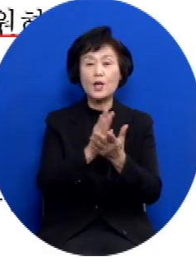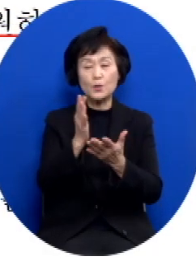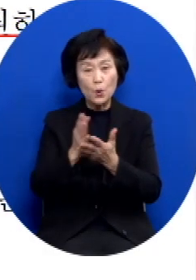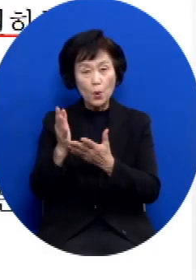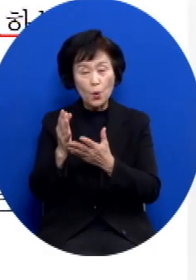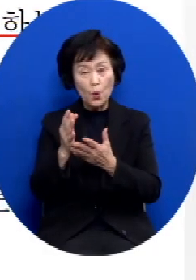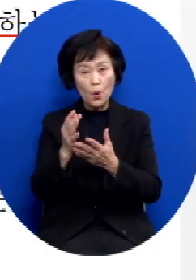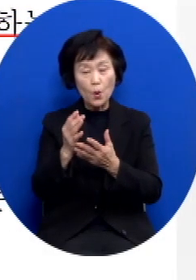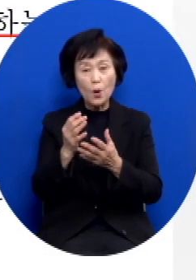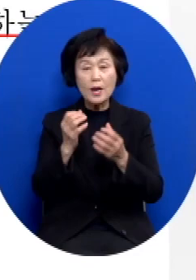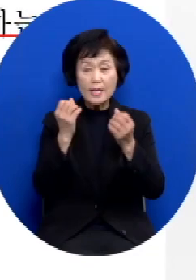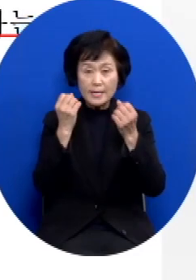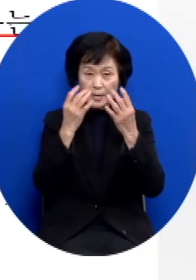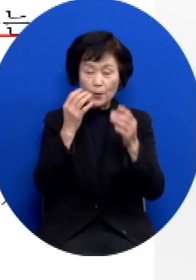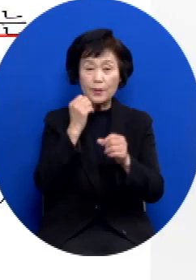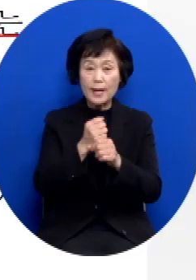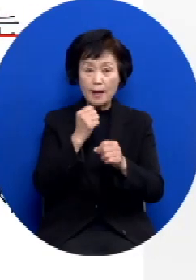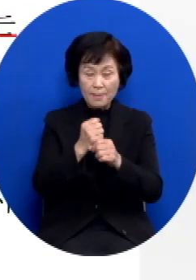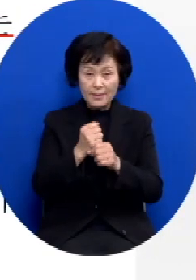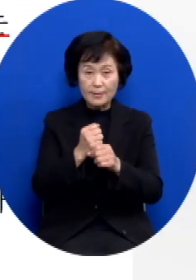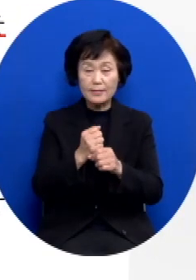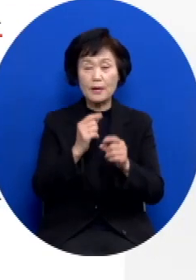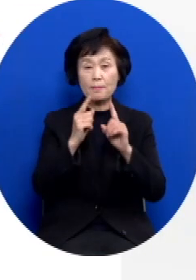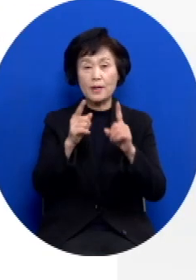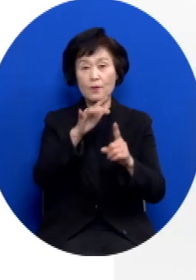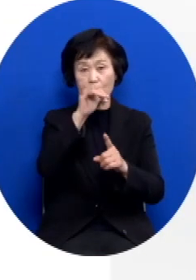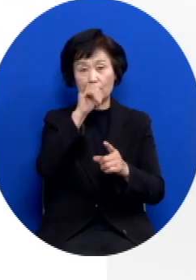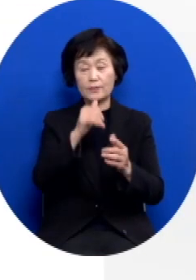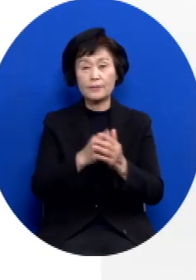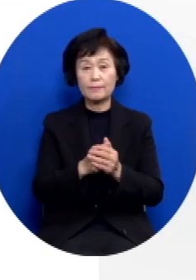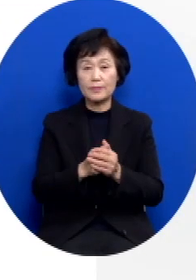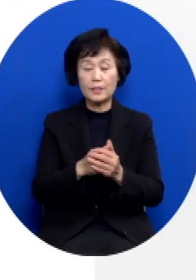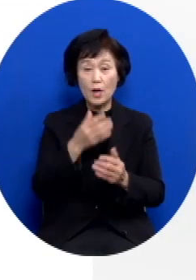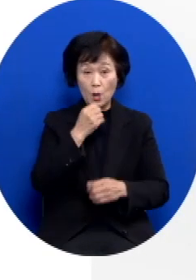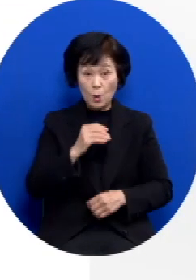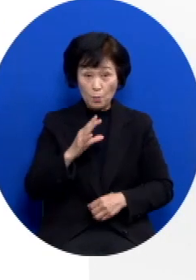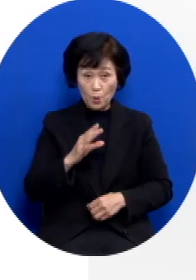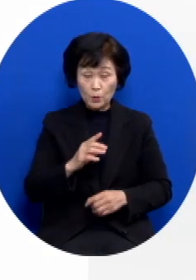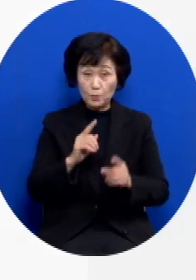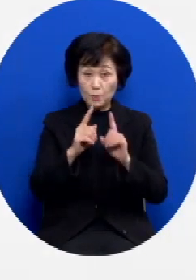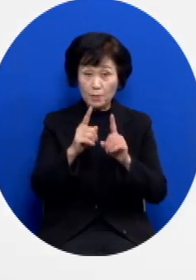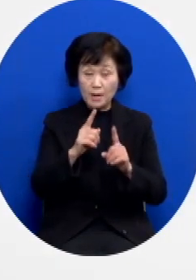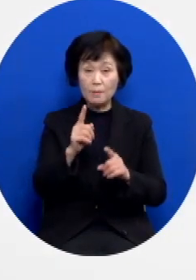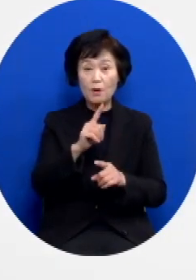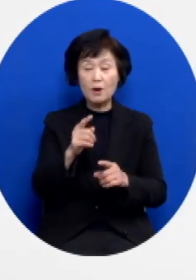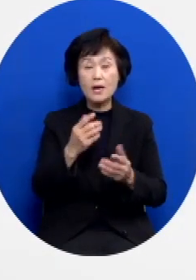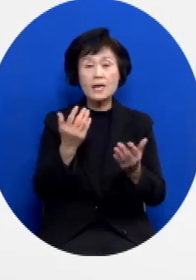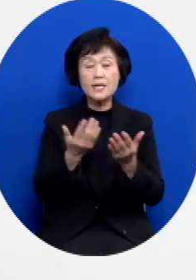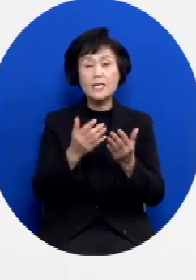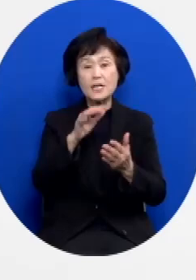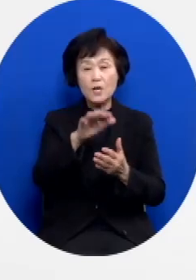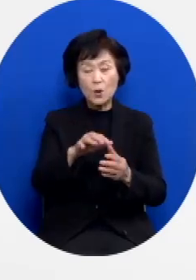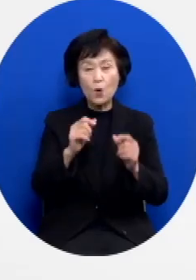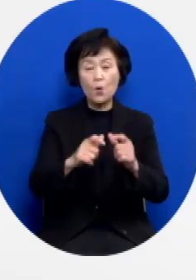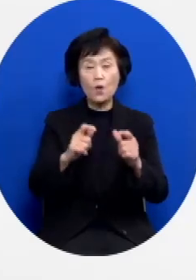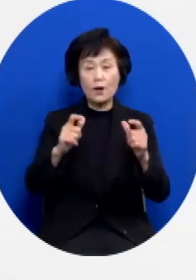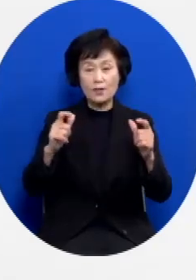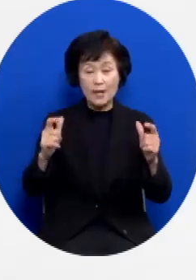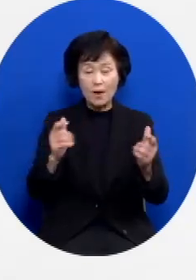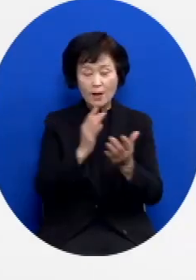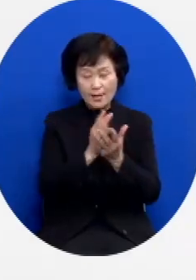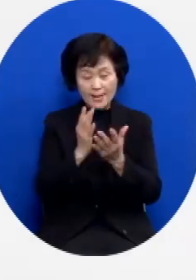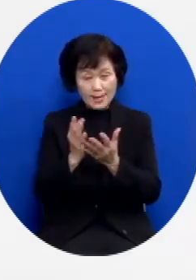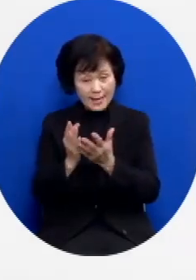총 42종의 직무 유형을 제공한다고 밝혔습니다. 복지부는 일자리를 지속해 확대하고 다양한 직무